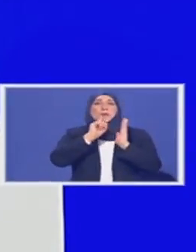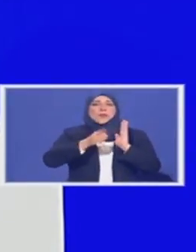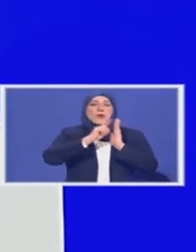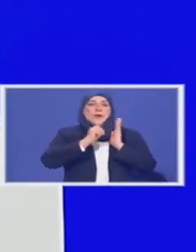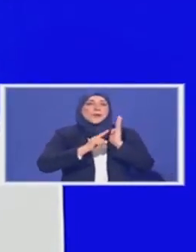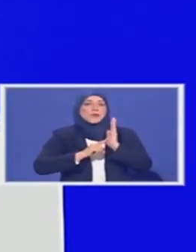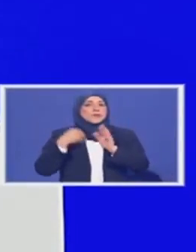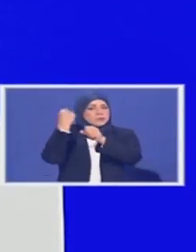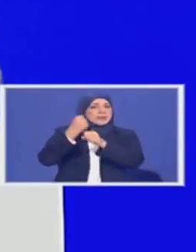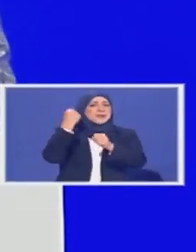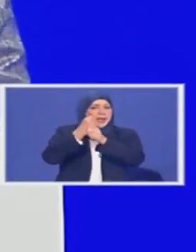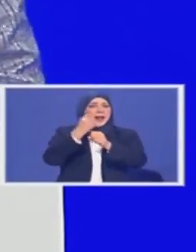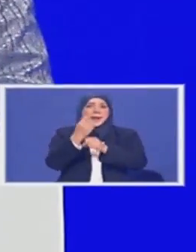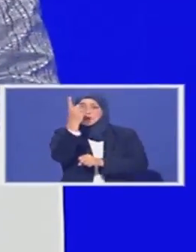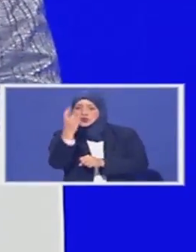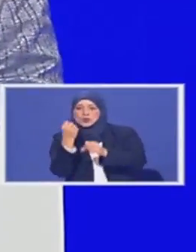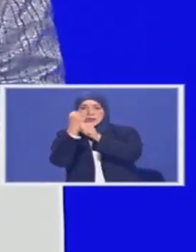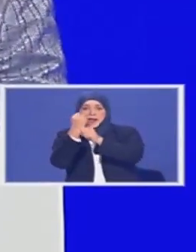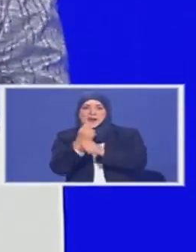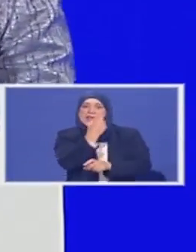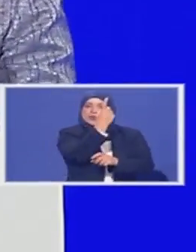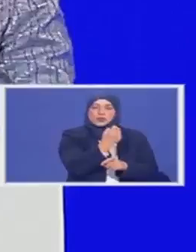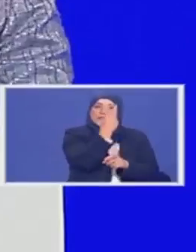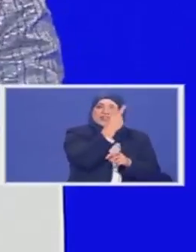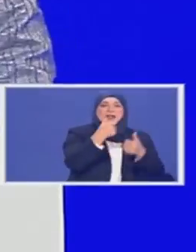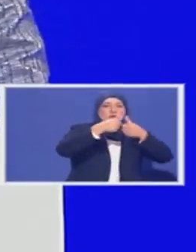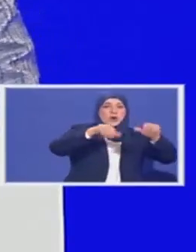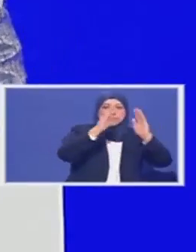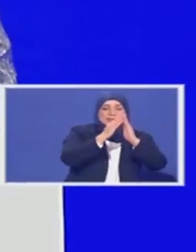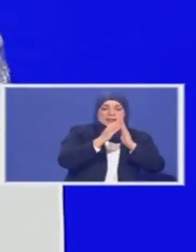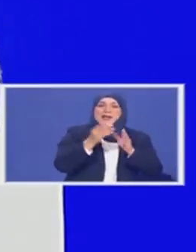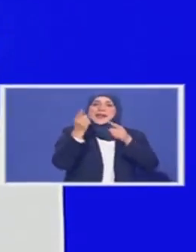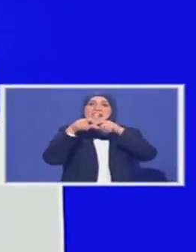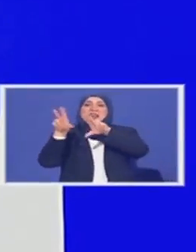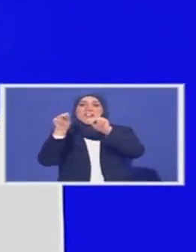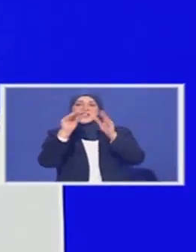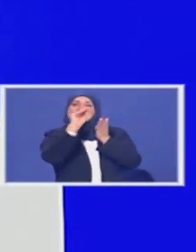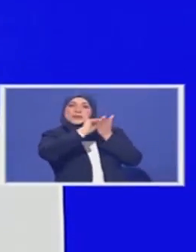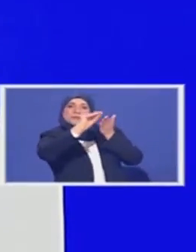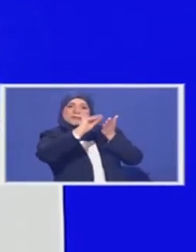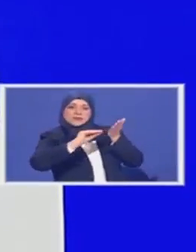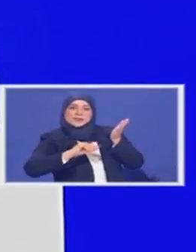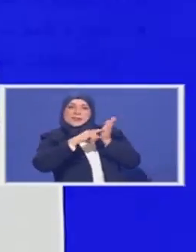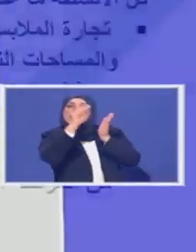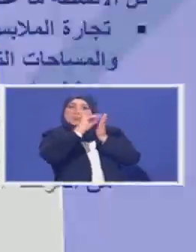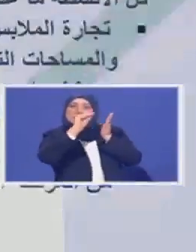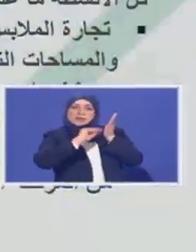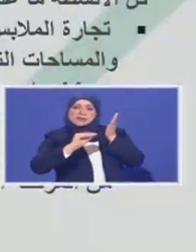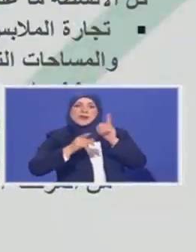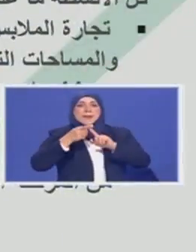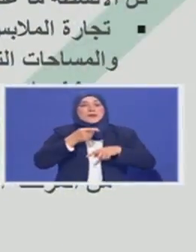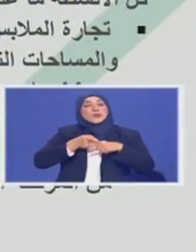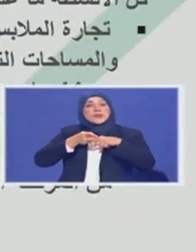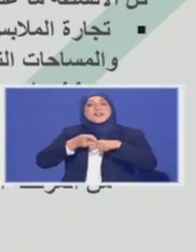كيف بنظام التناوب، تصريح على والاستمارة بالنسبة لصغار والحرفيين،